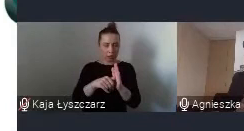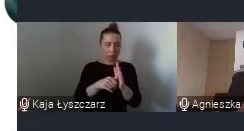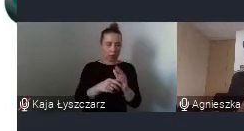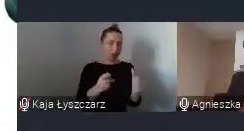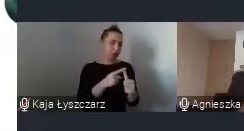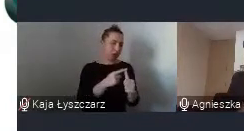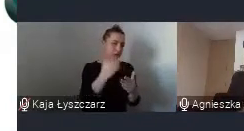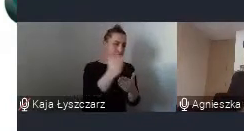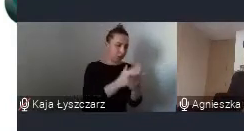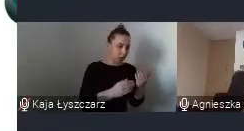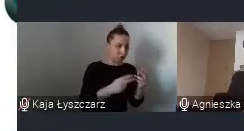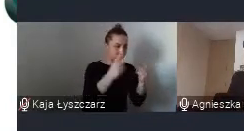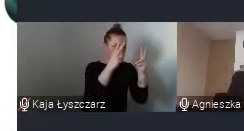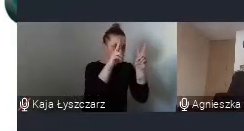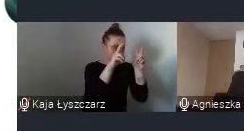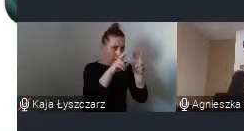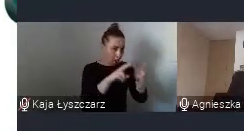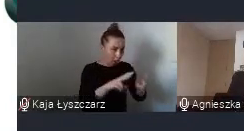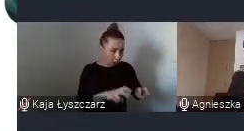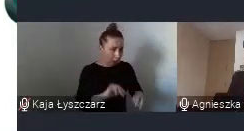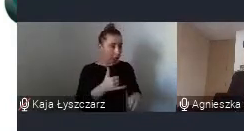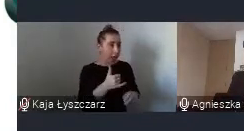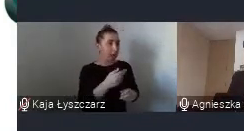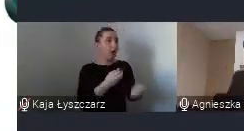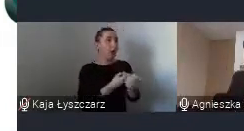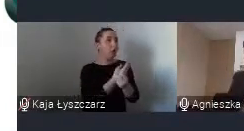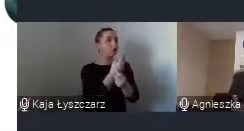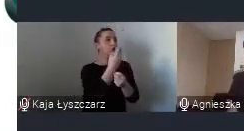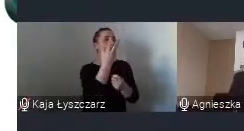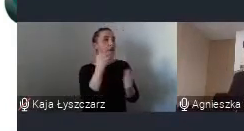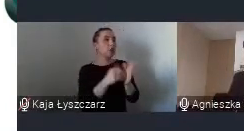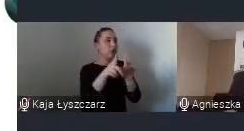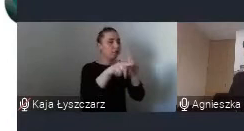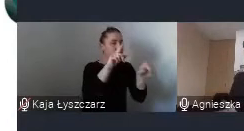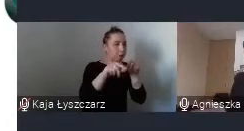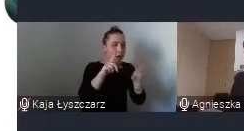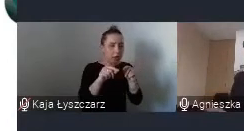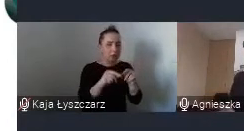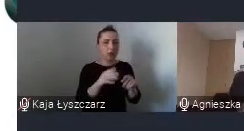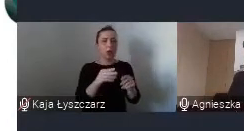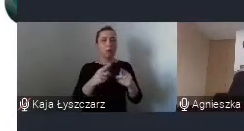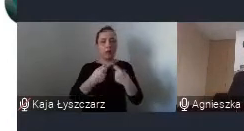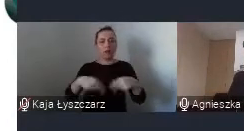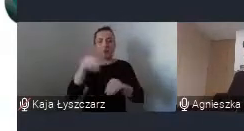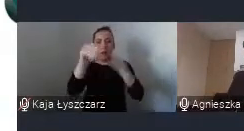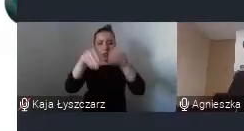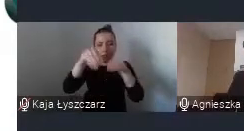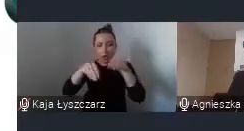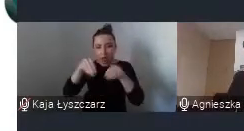badawczej, żeby dobrze jakby zidentyfikować, jakie gatunki powinny zostać dobrane przez realizację nasadzeń i potem